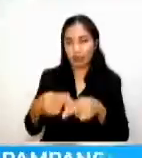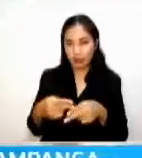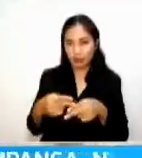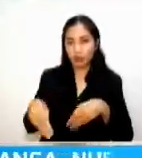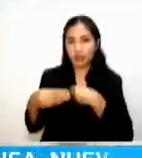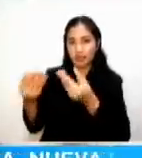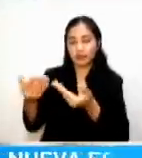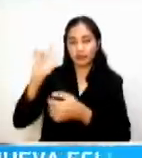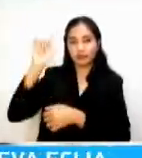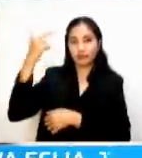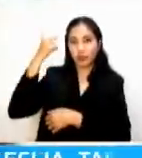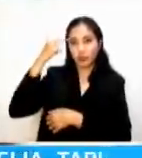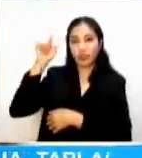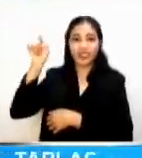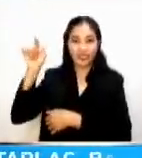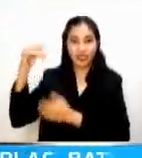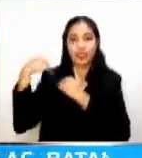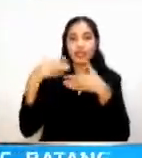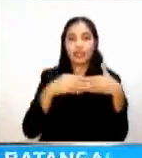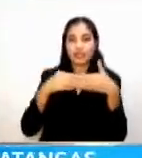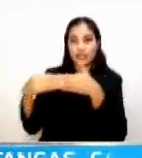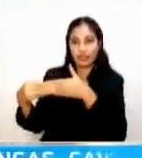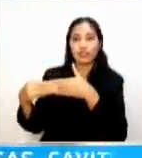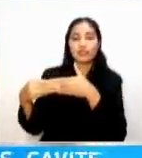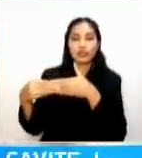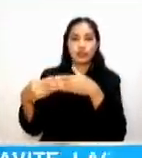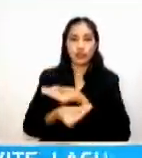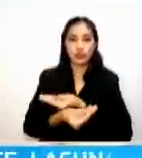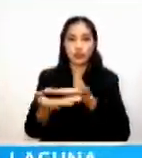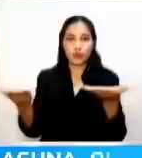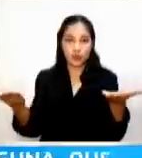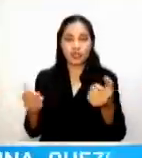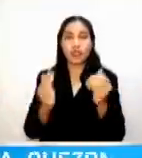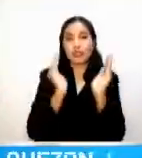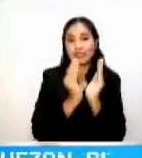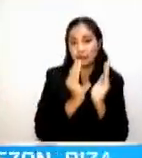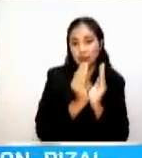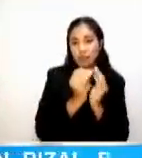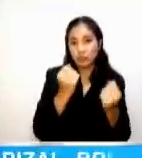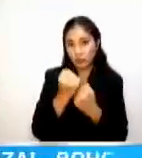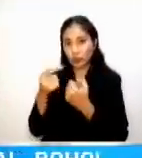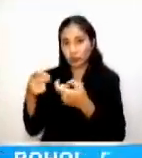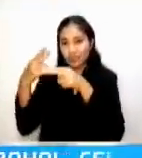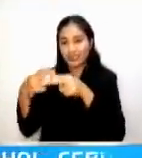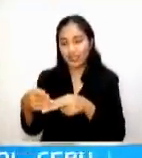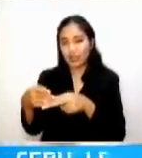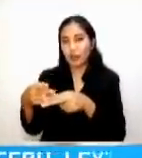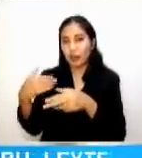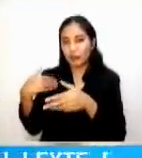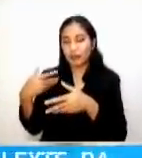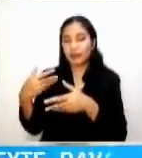dito nga po sa pamamahagi ng ayuda. Nakatulong po ito sa kanilang preparasyon dahil meron na po silang basehan